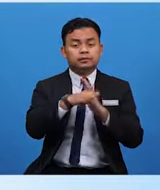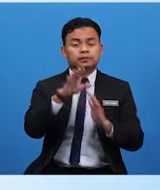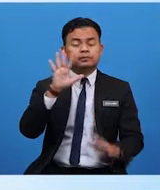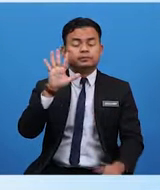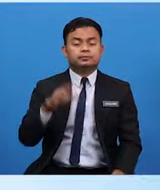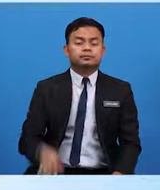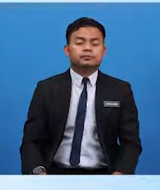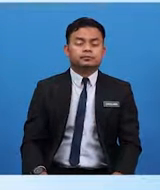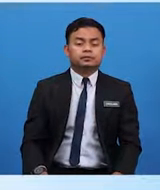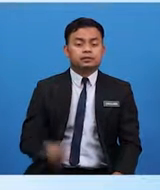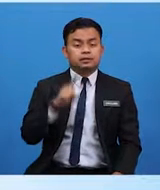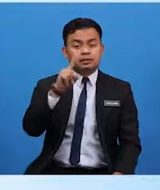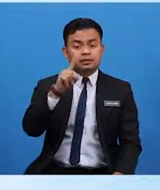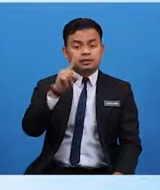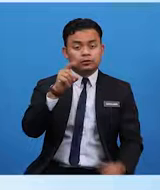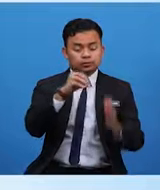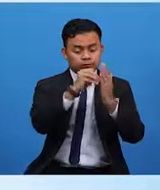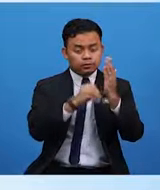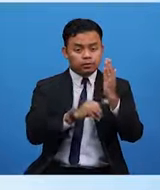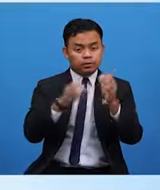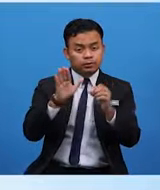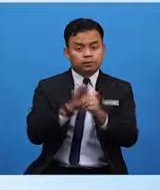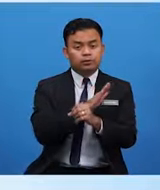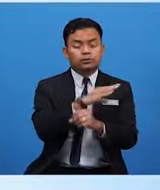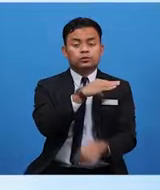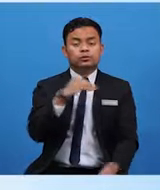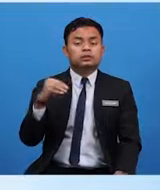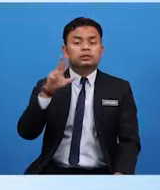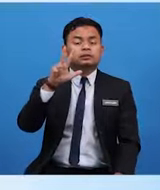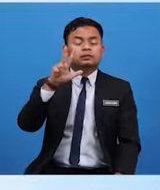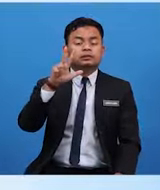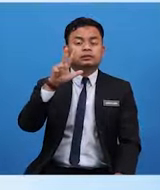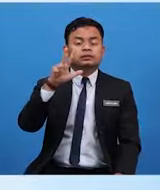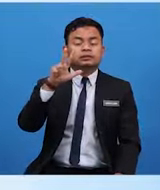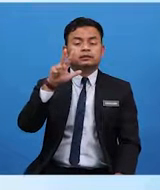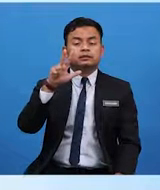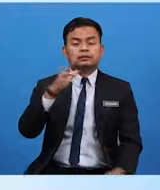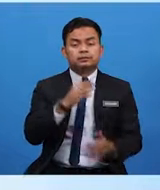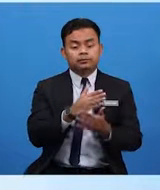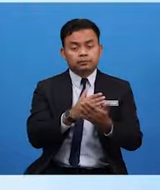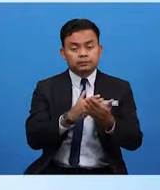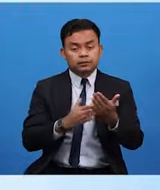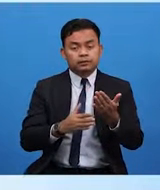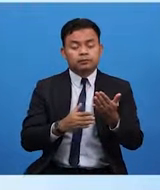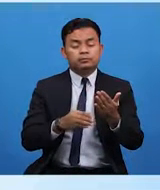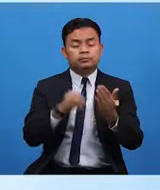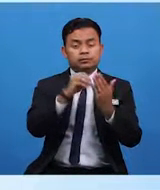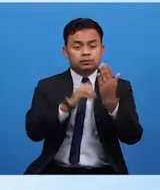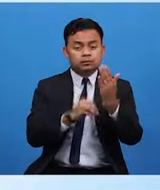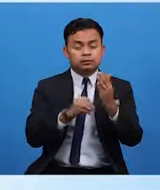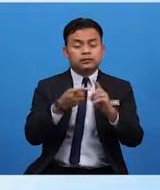satu bahagian berlurik penuh dan 3 bahagia belore daripada 5